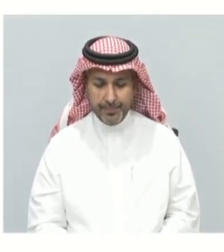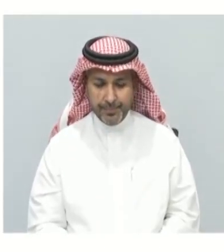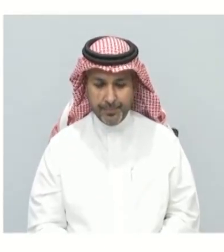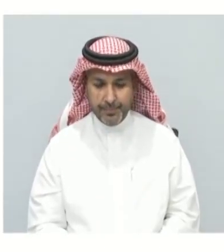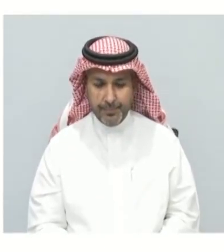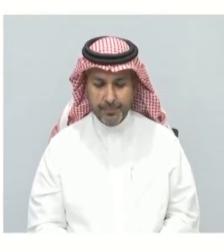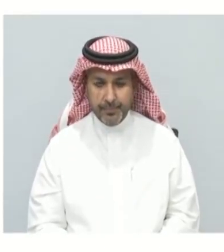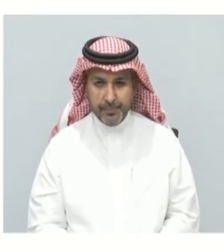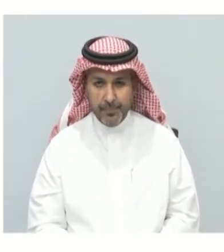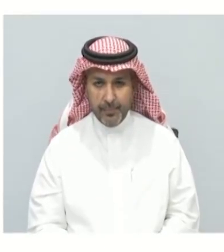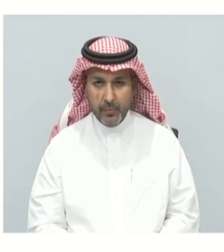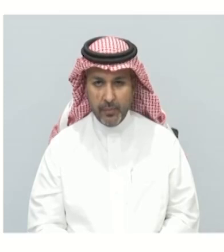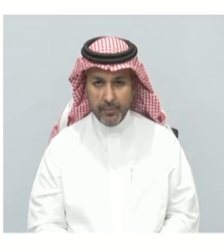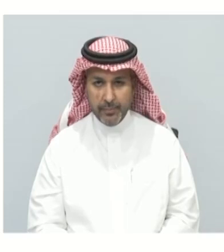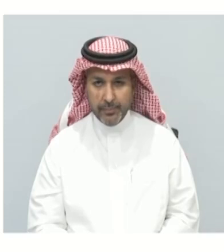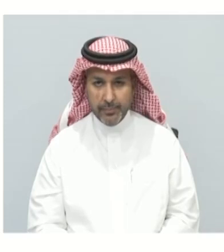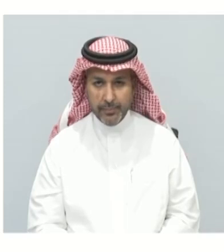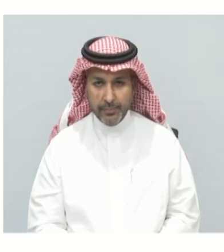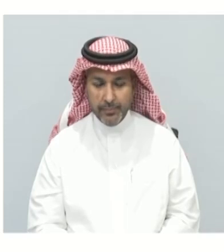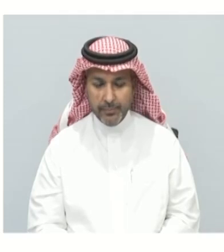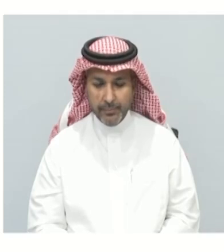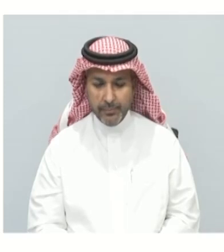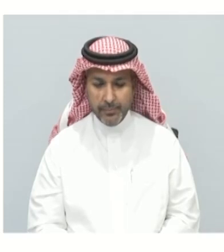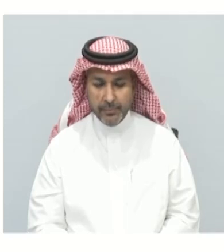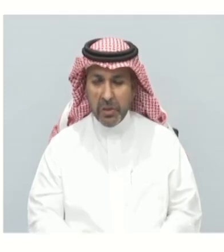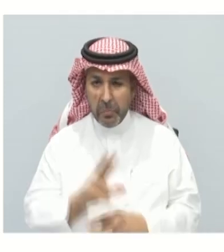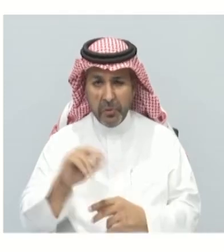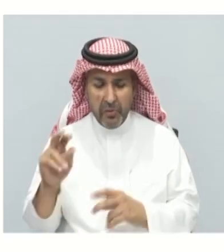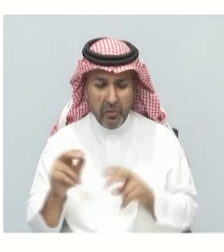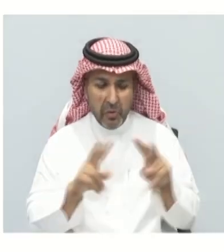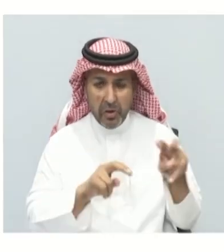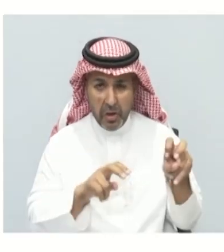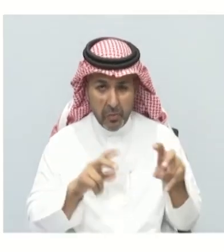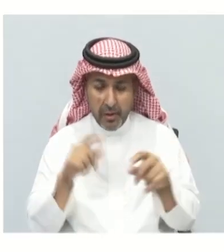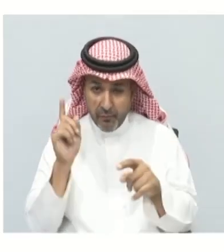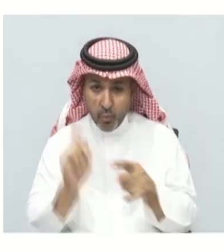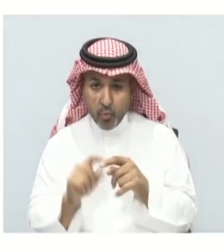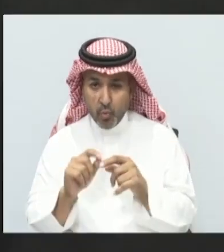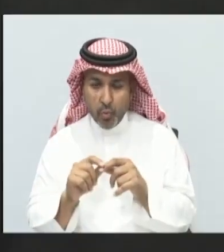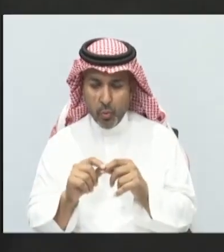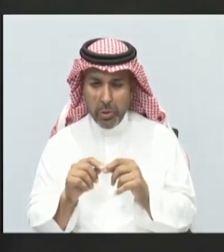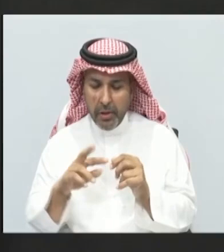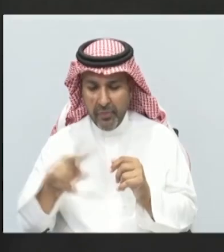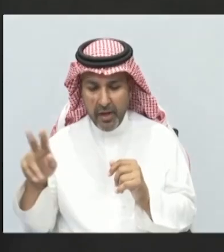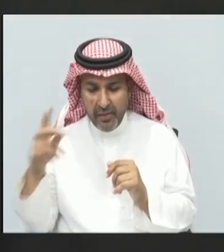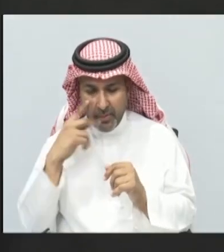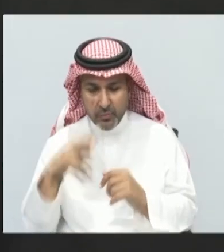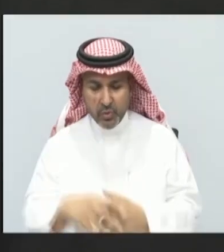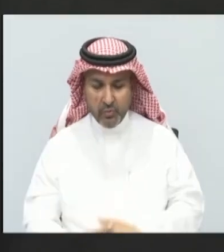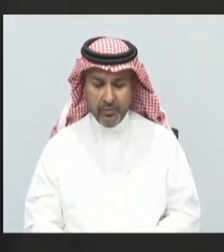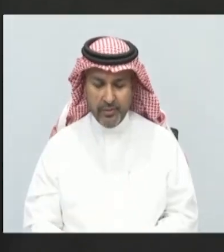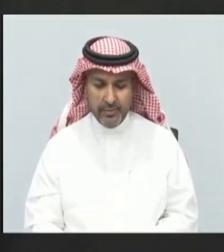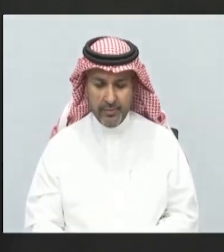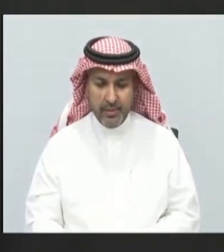ان هناك اجسام سريعه اخرى بطيئه اخرى غير منتظمه وهكذا لذلك يستلزم علينا فهم هذا النوع